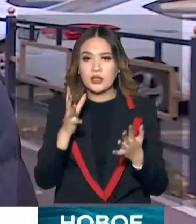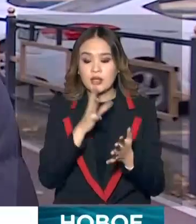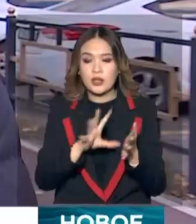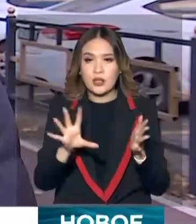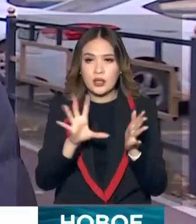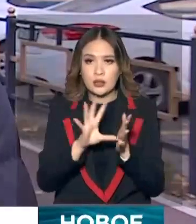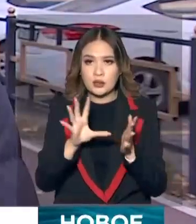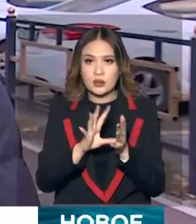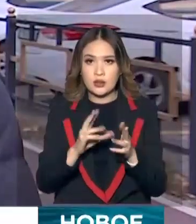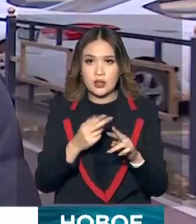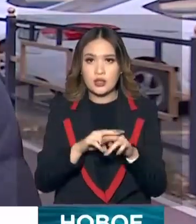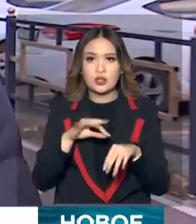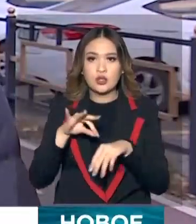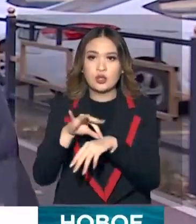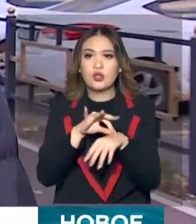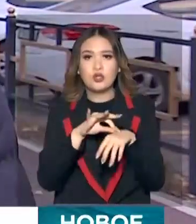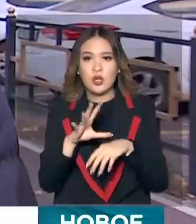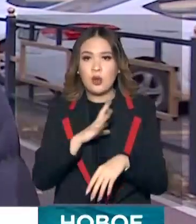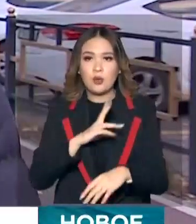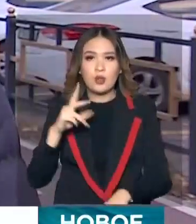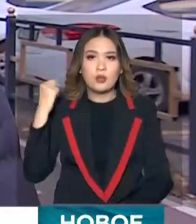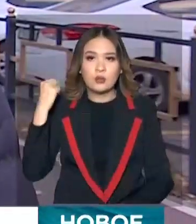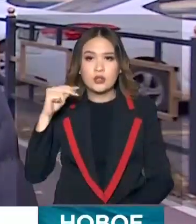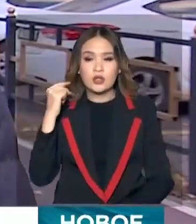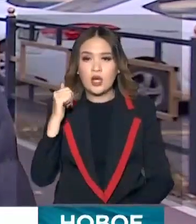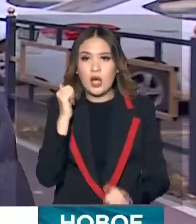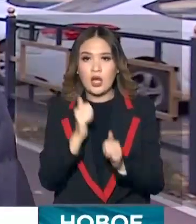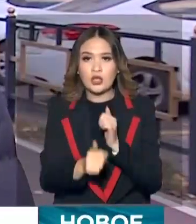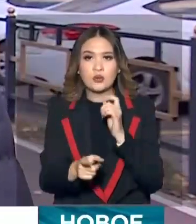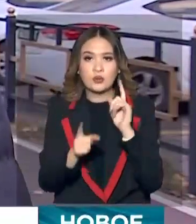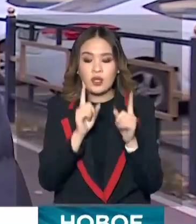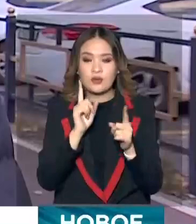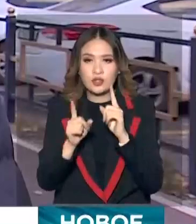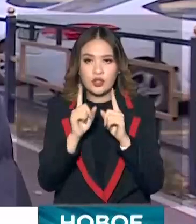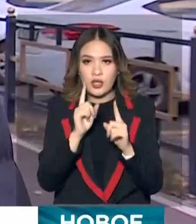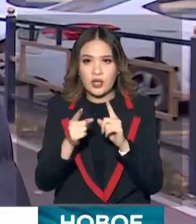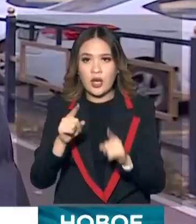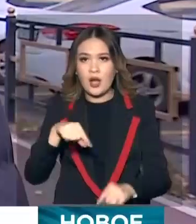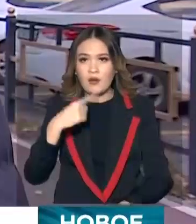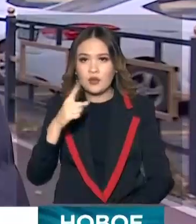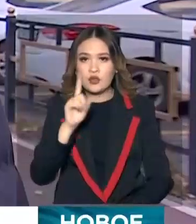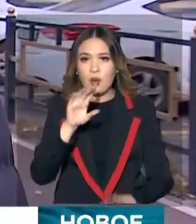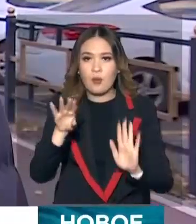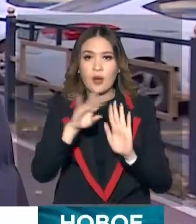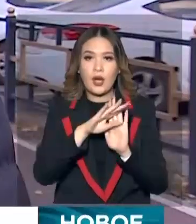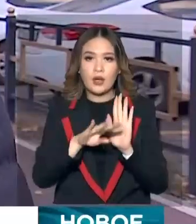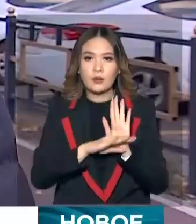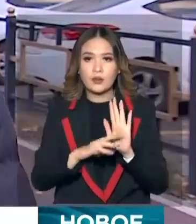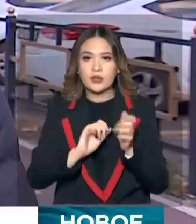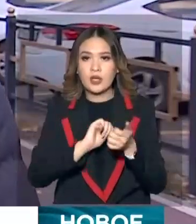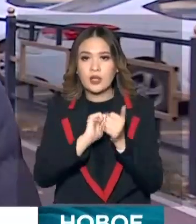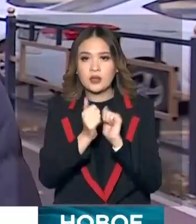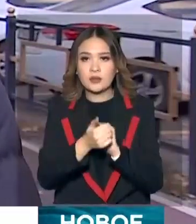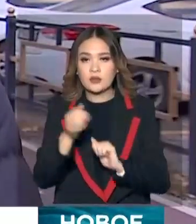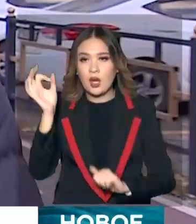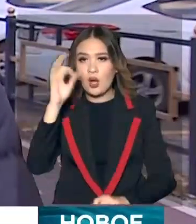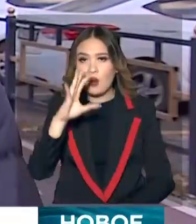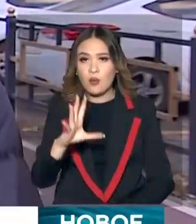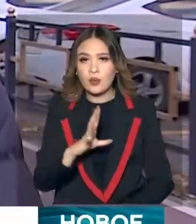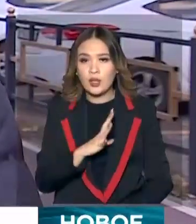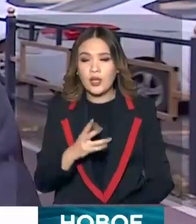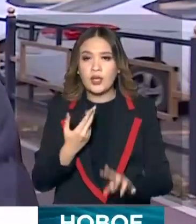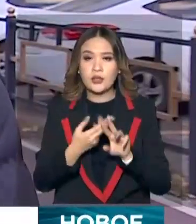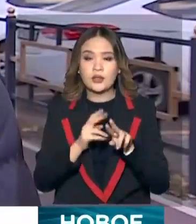видите, изношена. И президент на каждом совещании говорит, что вот программа вам тариф обмена на инвестиции.